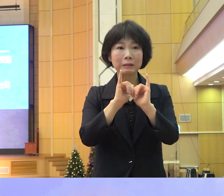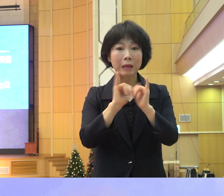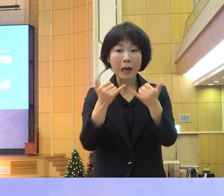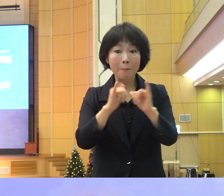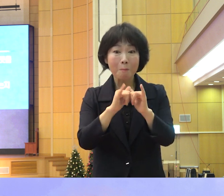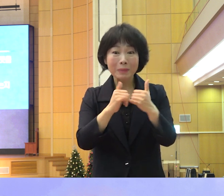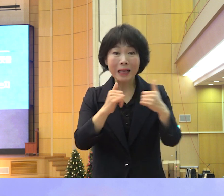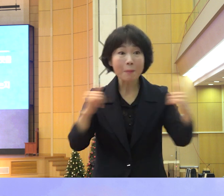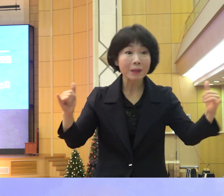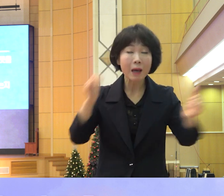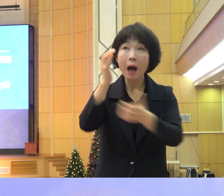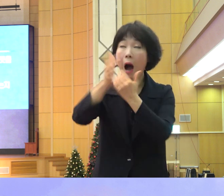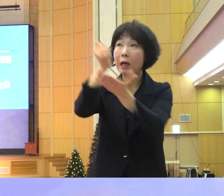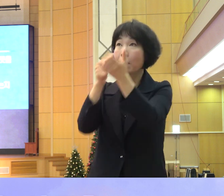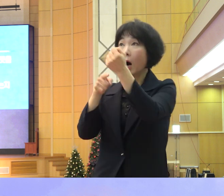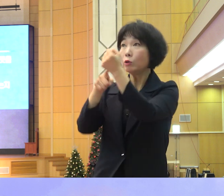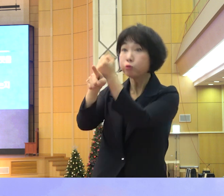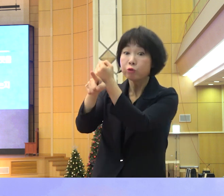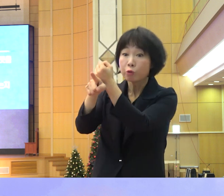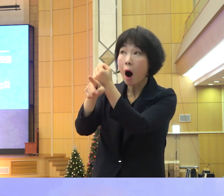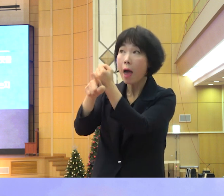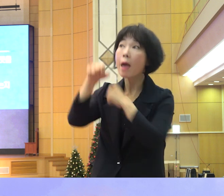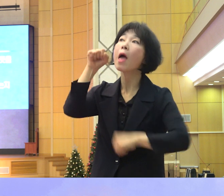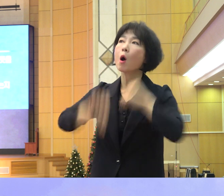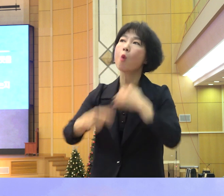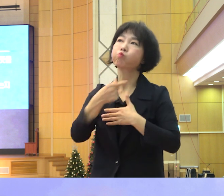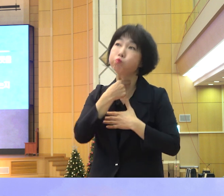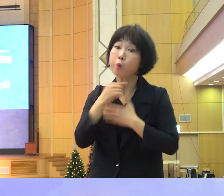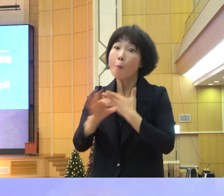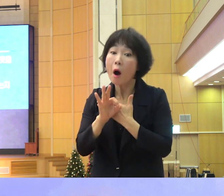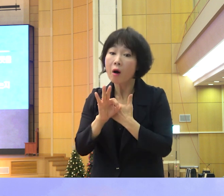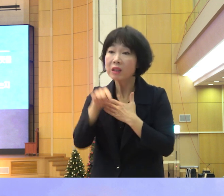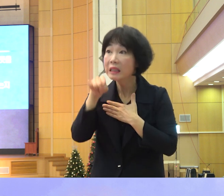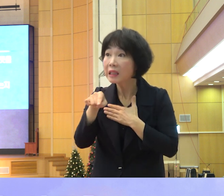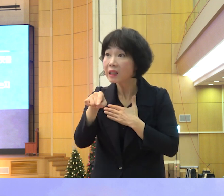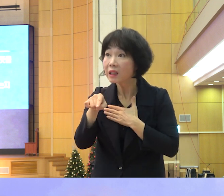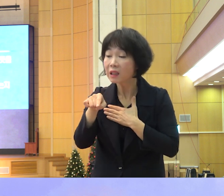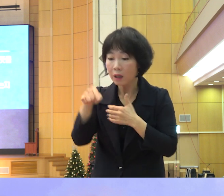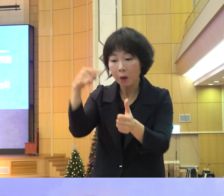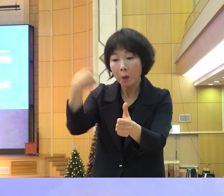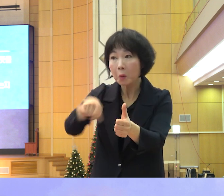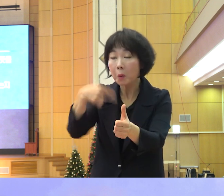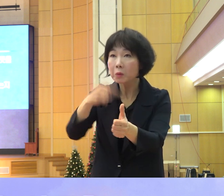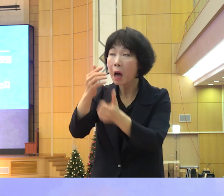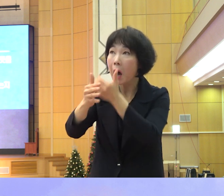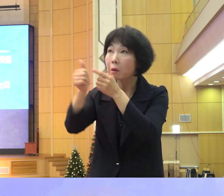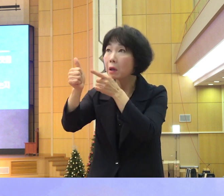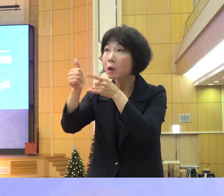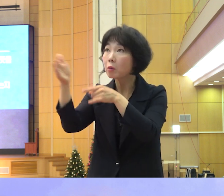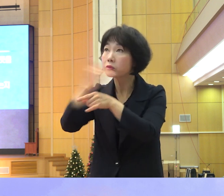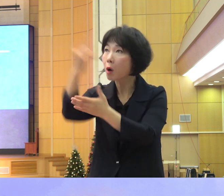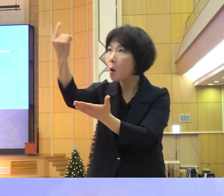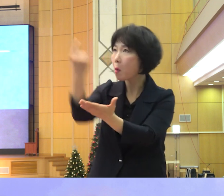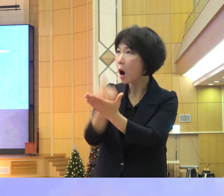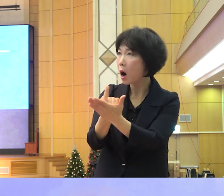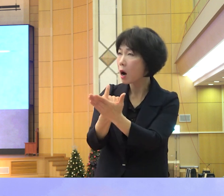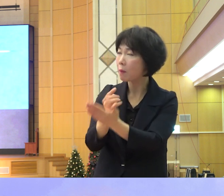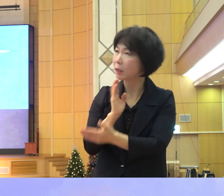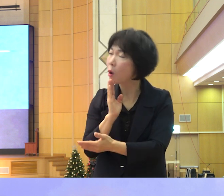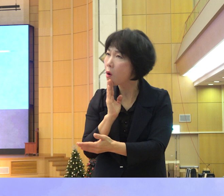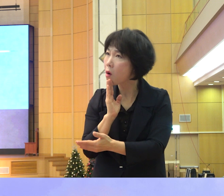시작. 사람이 하나님의 뜻을 행하려 하면 이 교훈이 하나님께로서